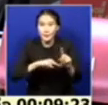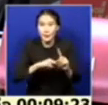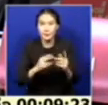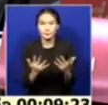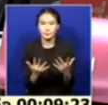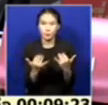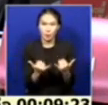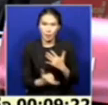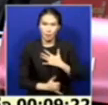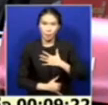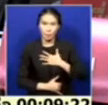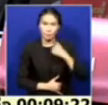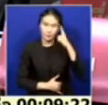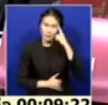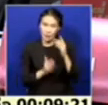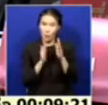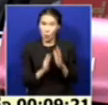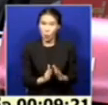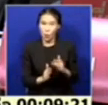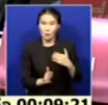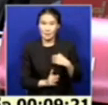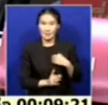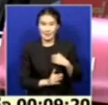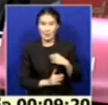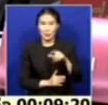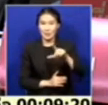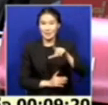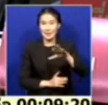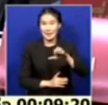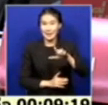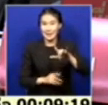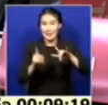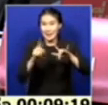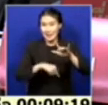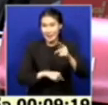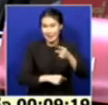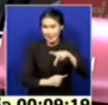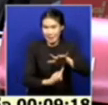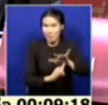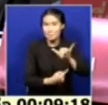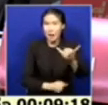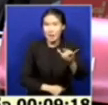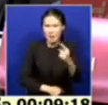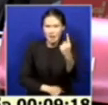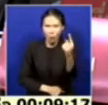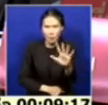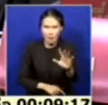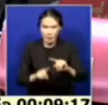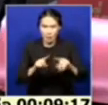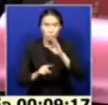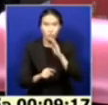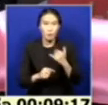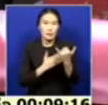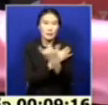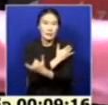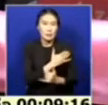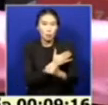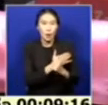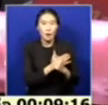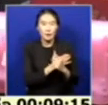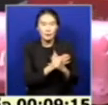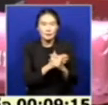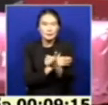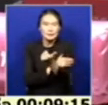ไทยเป็นหน้าเป็นตานะครับท่านลมตีก็เป็นคนเก่งนะเป็นหน้าเป็นตาของประเทศนี้ท่านจะดูแลเหล่าผู้ลี้ภัยอย่าง